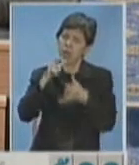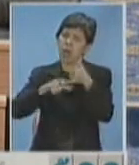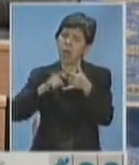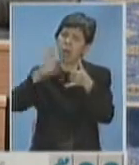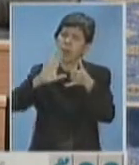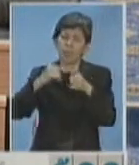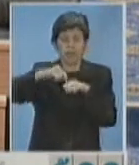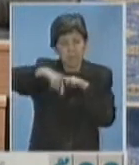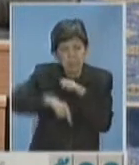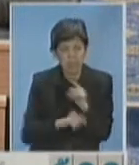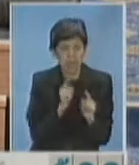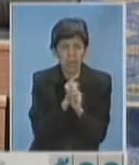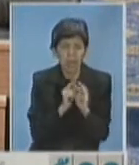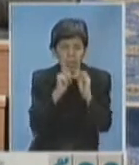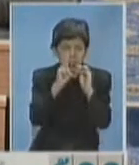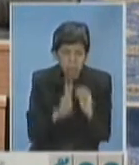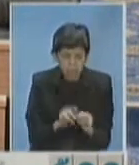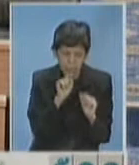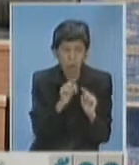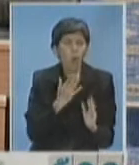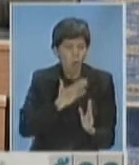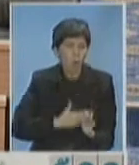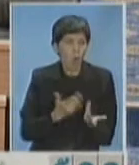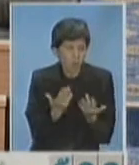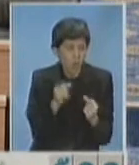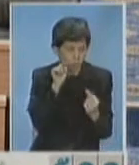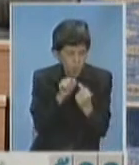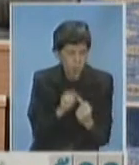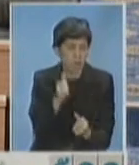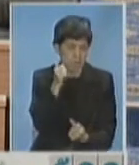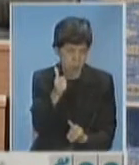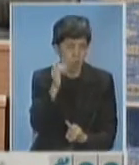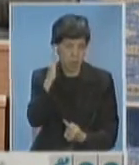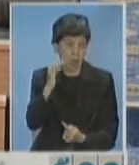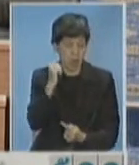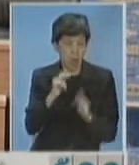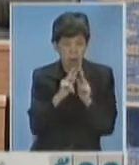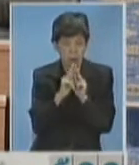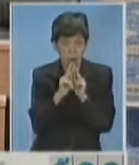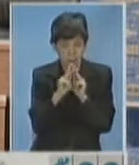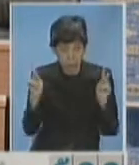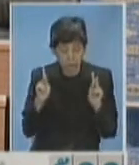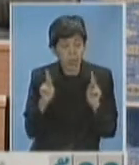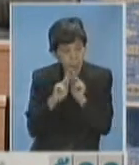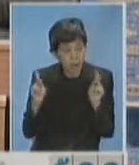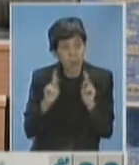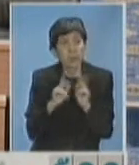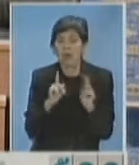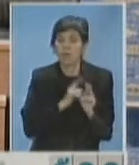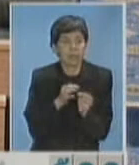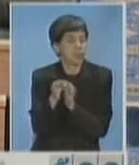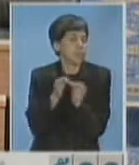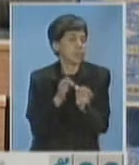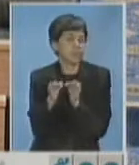เนี่ยลงลึกรายมาตราแล้วเนี่ยก็ขอให้รอให้ถึงวาระที่มันถึงก่อนแล้วค่อยอภิปรายทางกรรมการจะได้สามารถตอบ